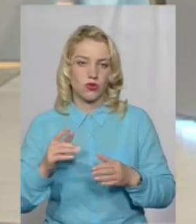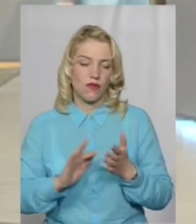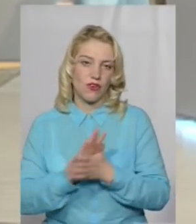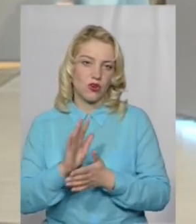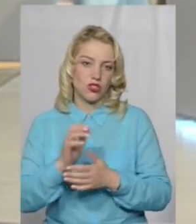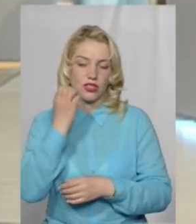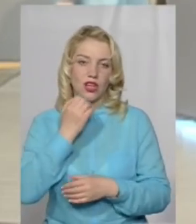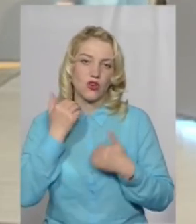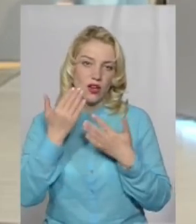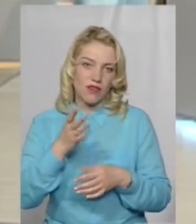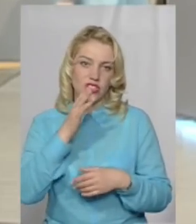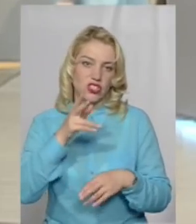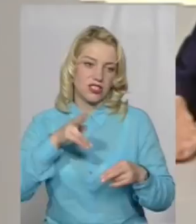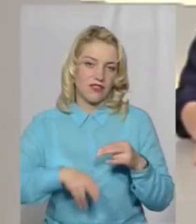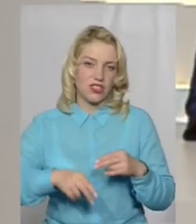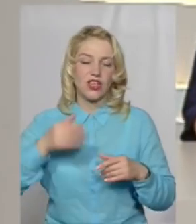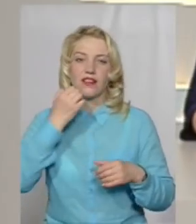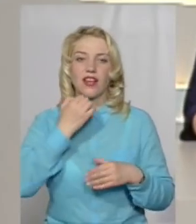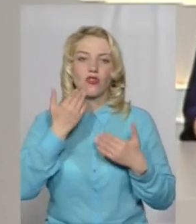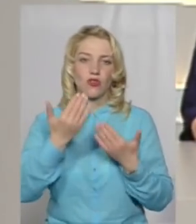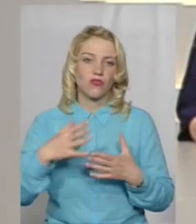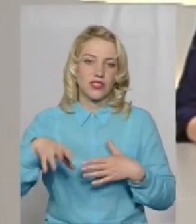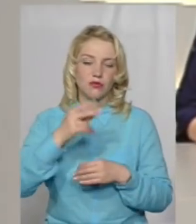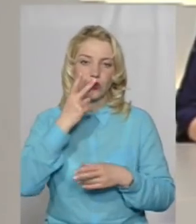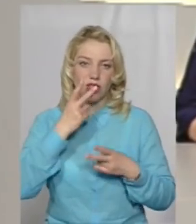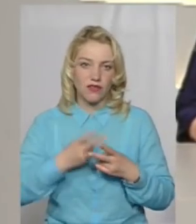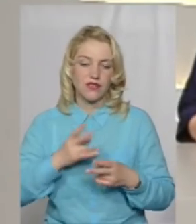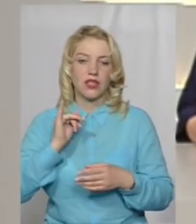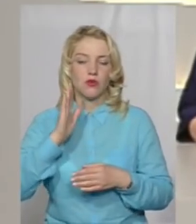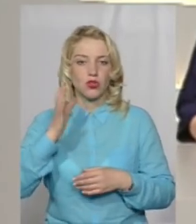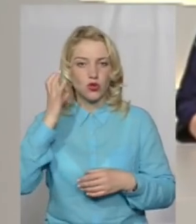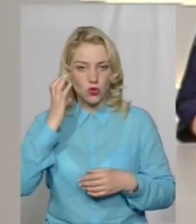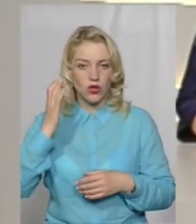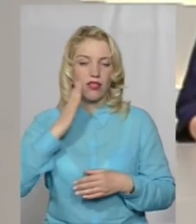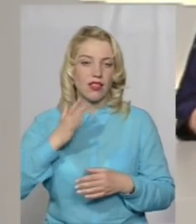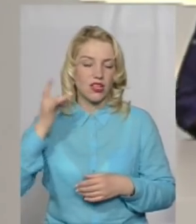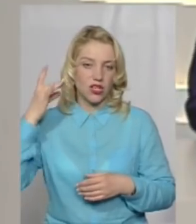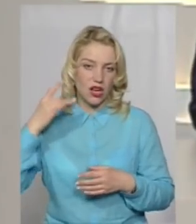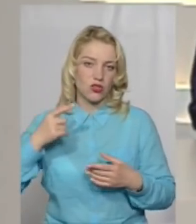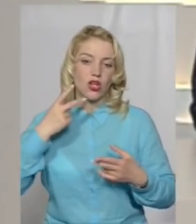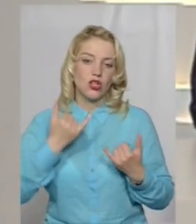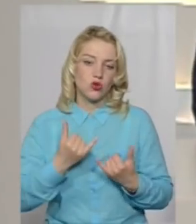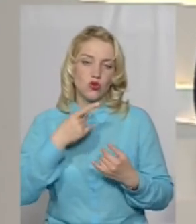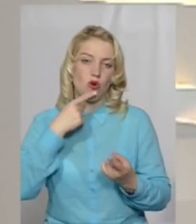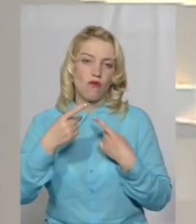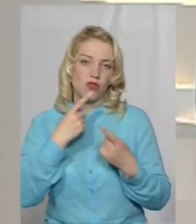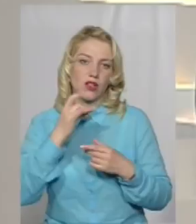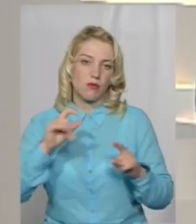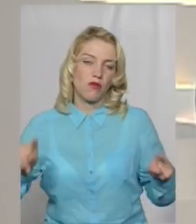вам дякую, бо час нашого ефіру вже добіг кінця. Дякую вам, дякую всім, хто дивився і буде слухати нашу радіоверсію. Ми сьогодні говорили про